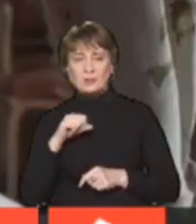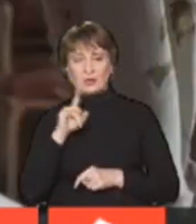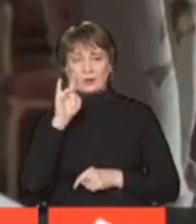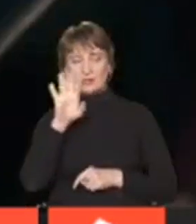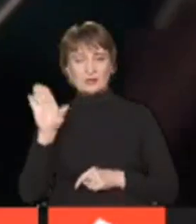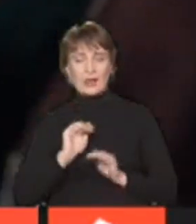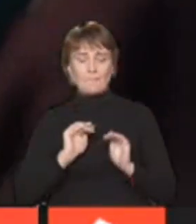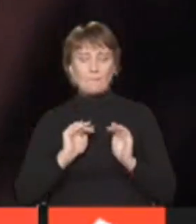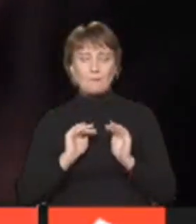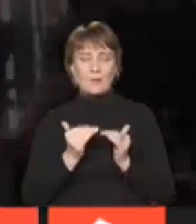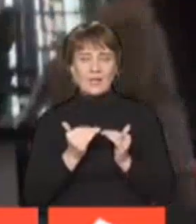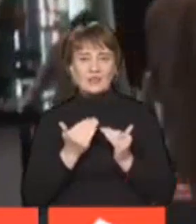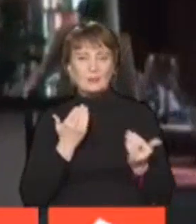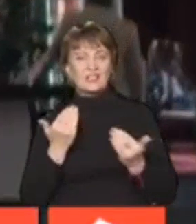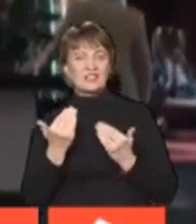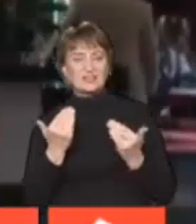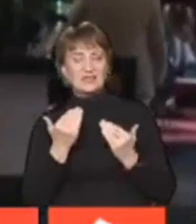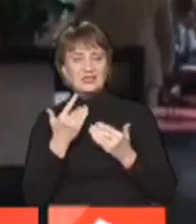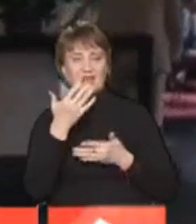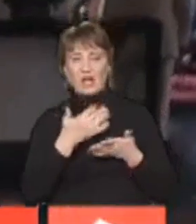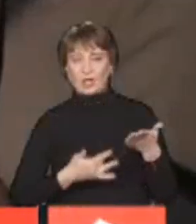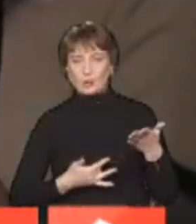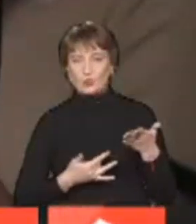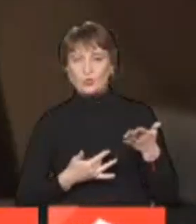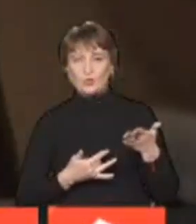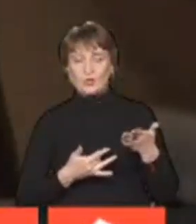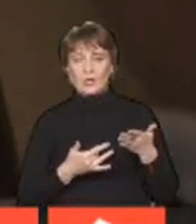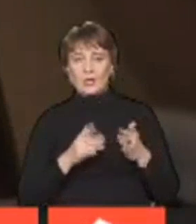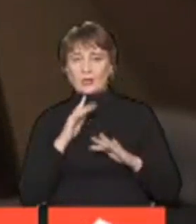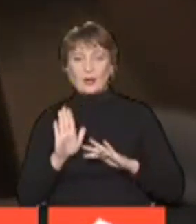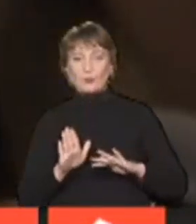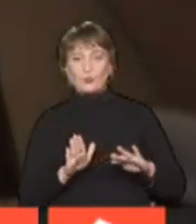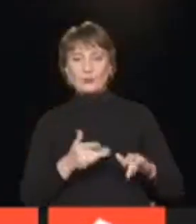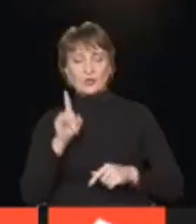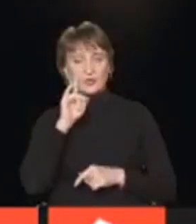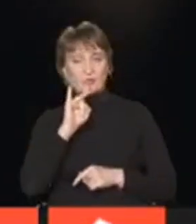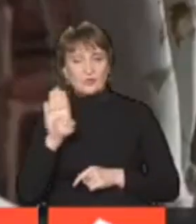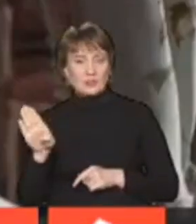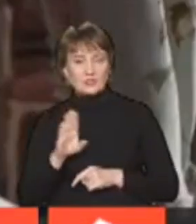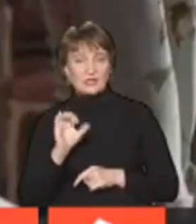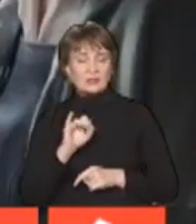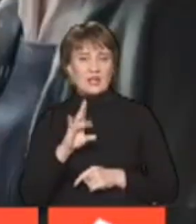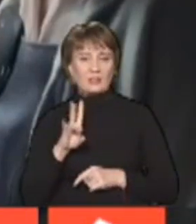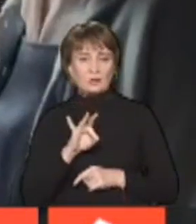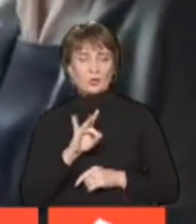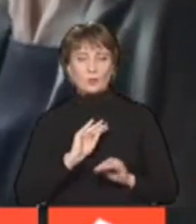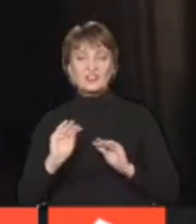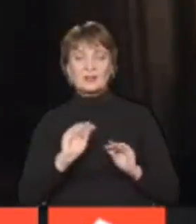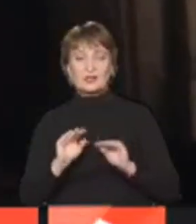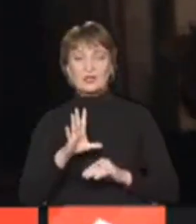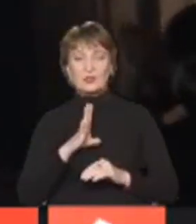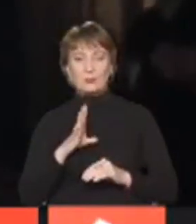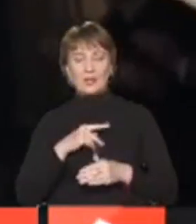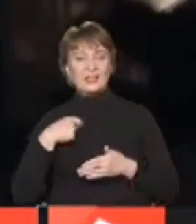найпопулярнішим міні-серіалом за історію стрімінгового сервісу. Не оминули лаври популярності і сам роман, за сценарієм якого був